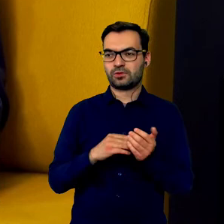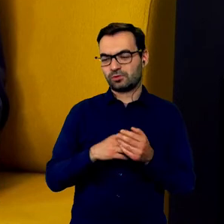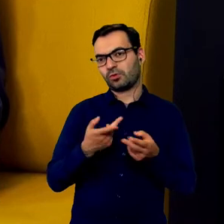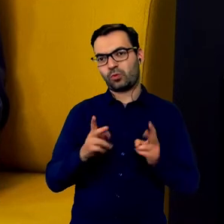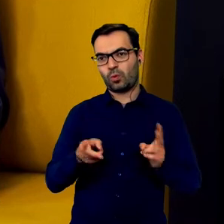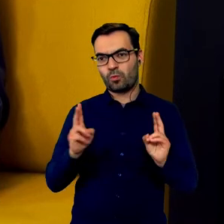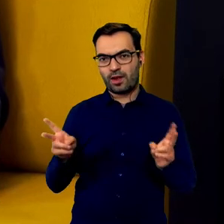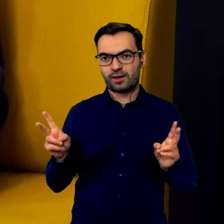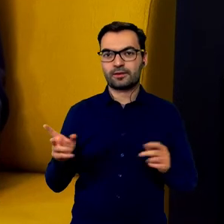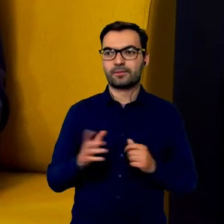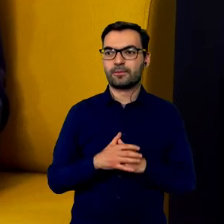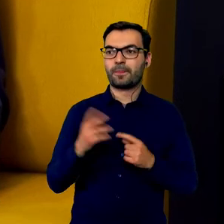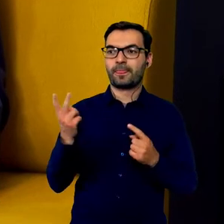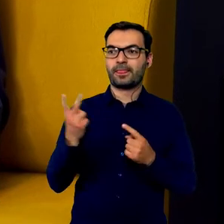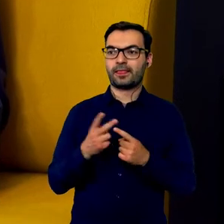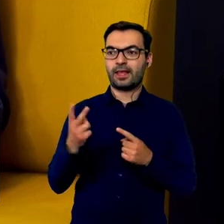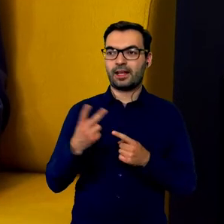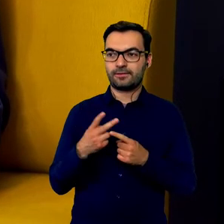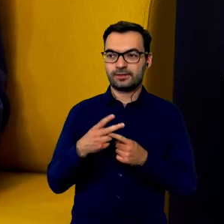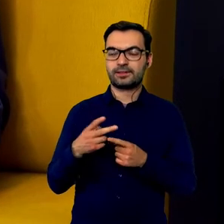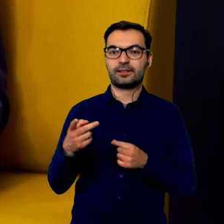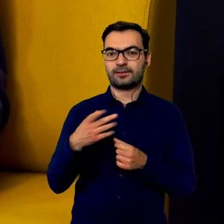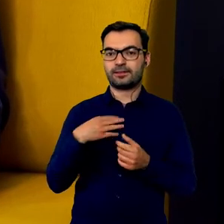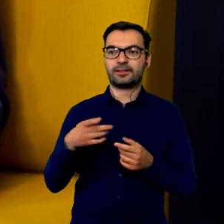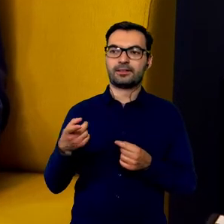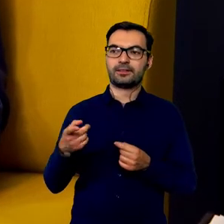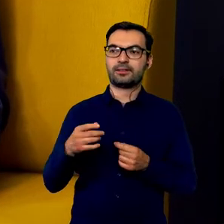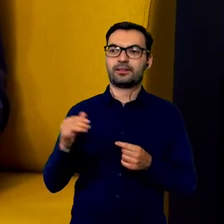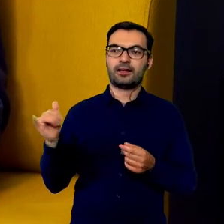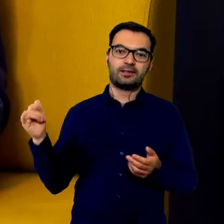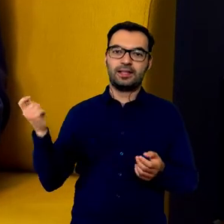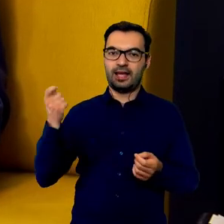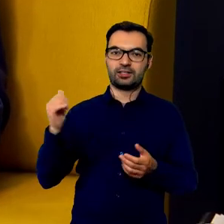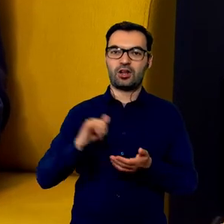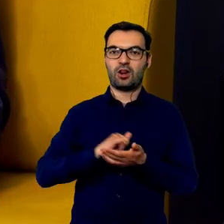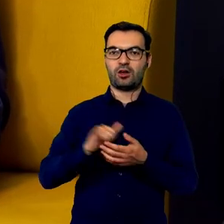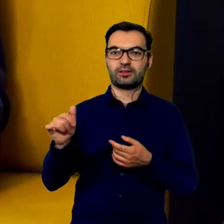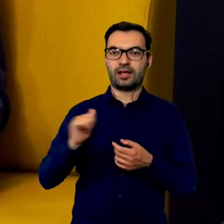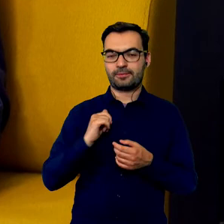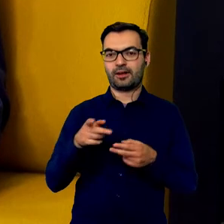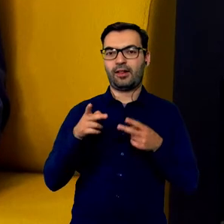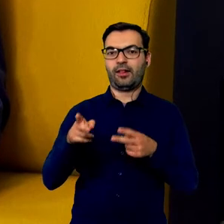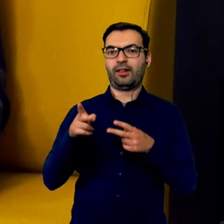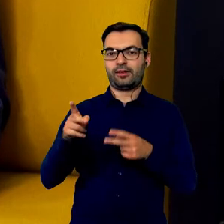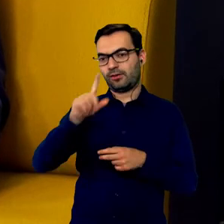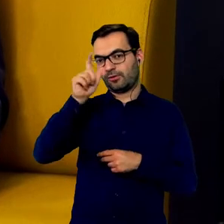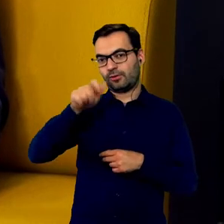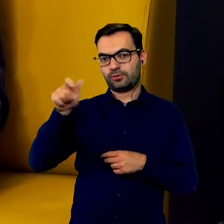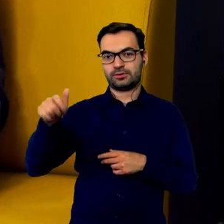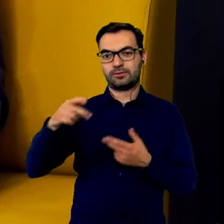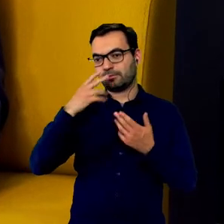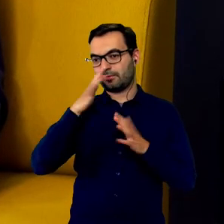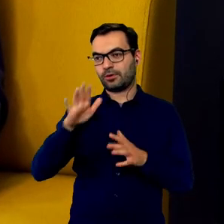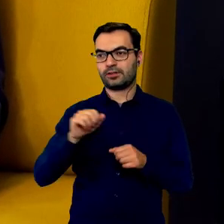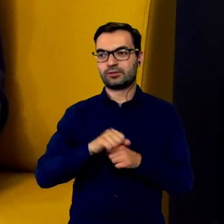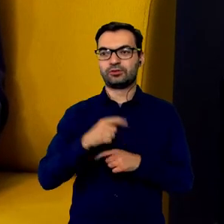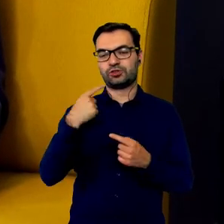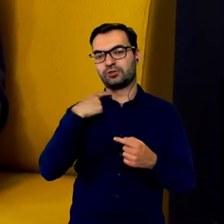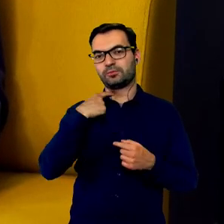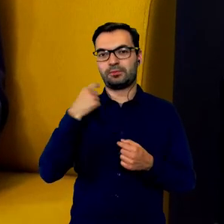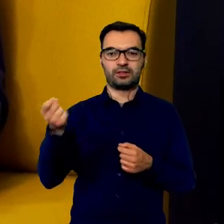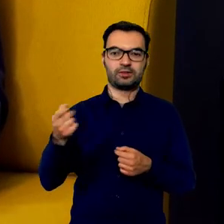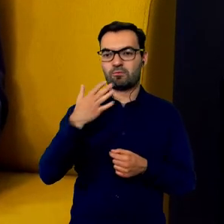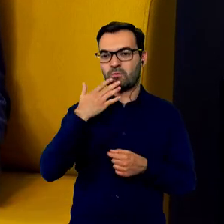normalne, że telewizja za nasze pieniądze gania na lotnisko, żeby ośmieszać ludzi, pokazać, że są śmieszni,